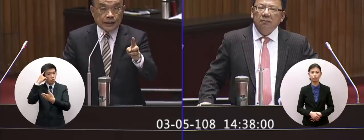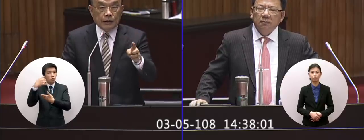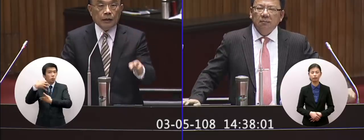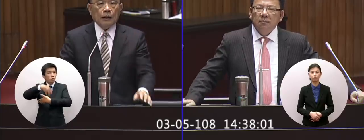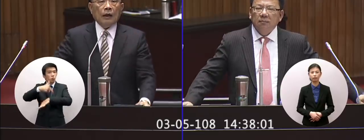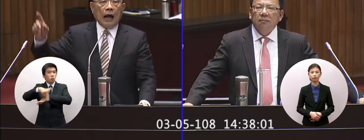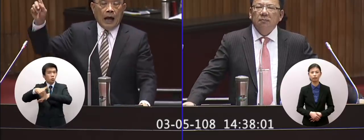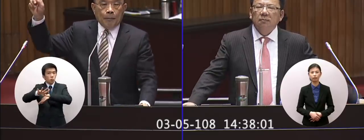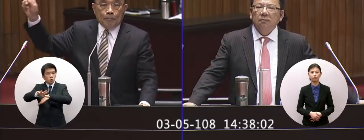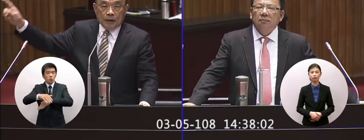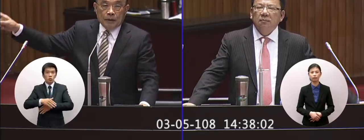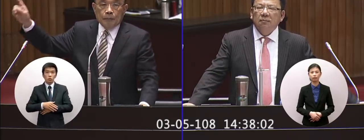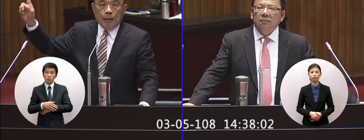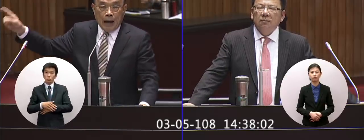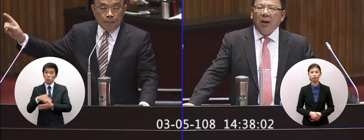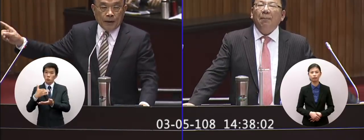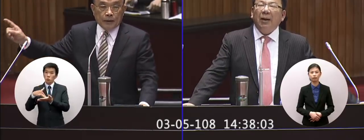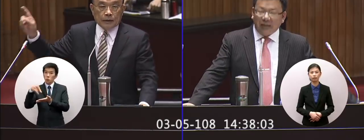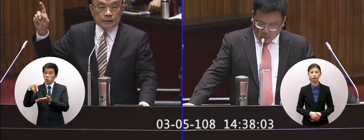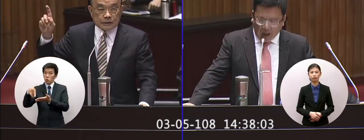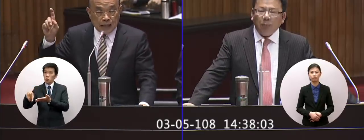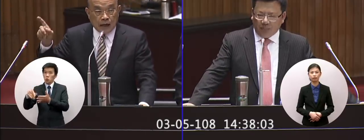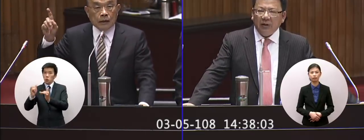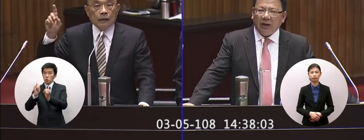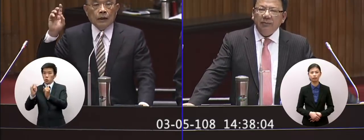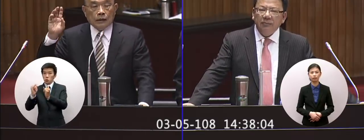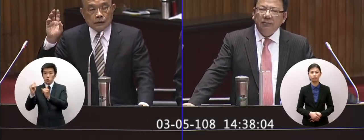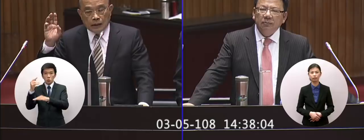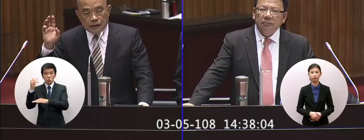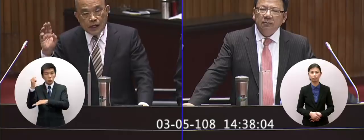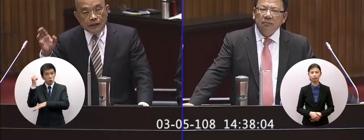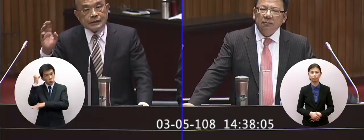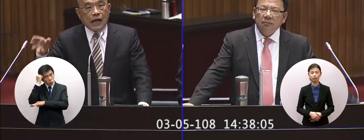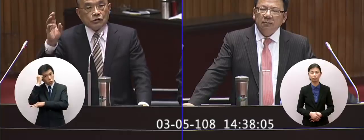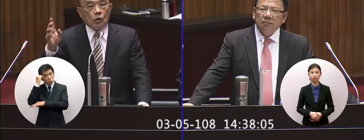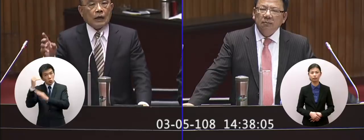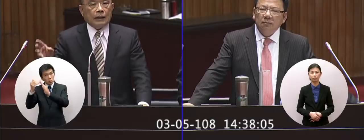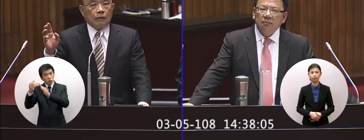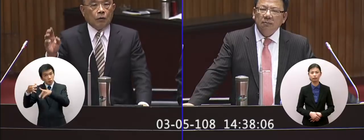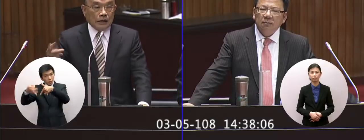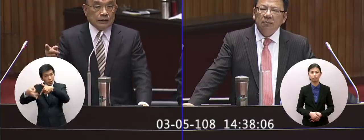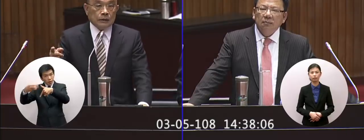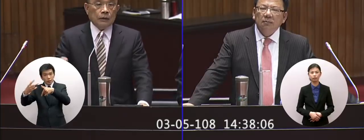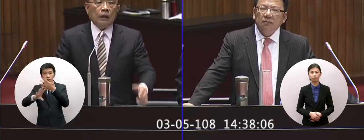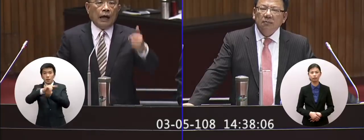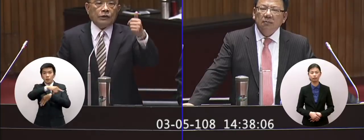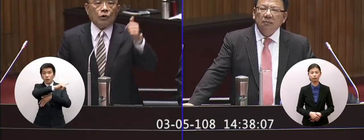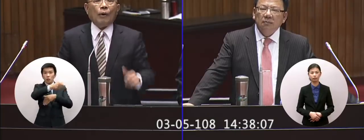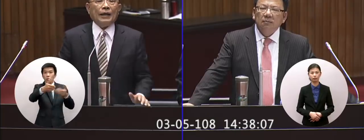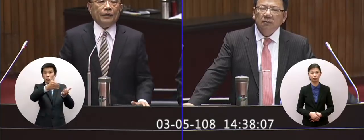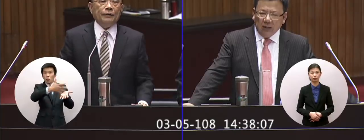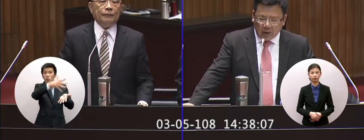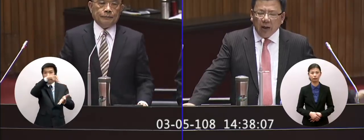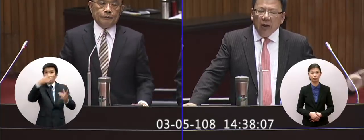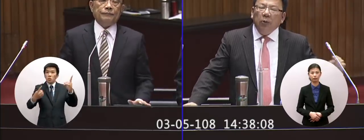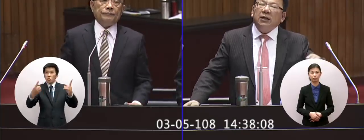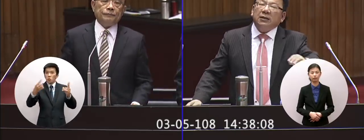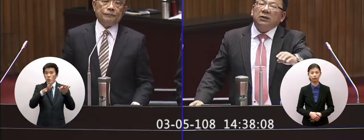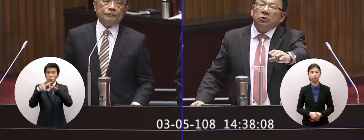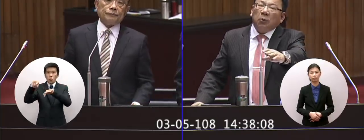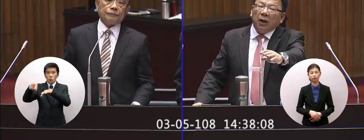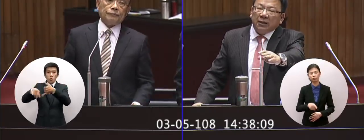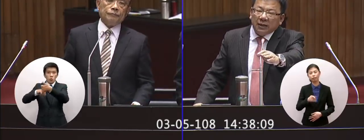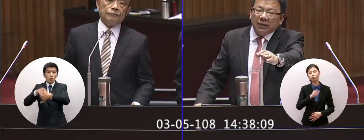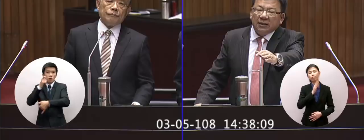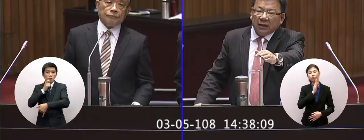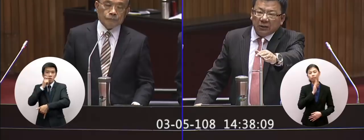的价钱还比旁边的商，建商所盖的房子还受欢迎。 对，院